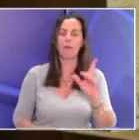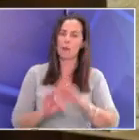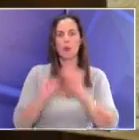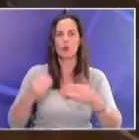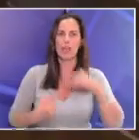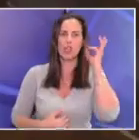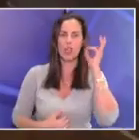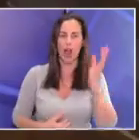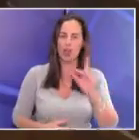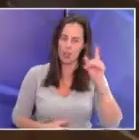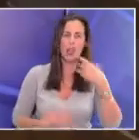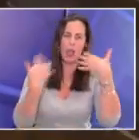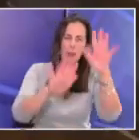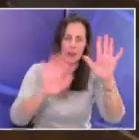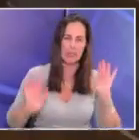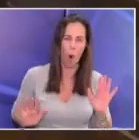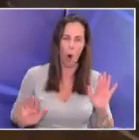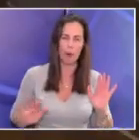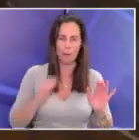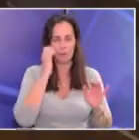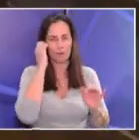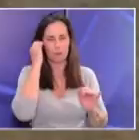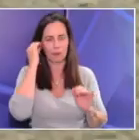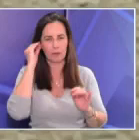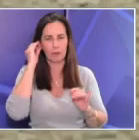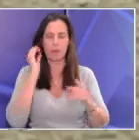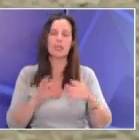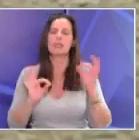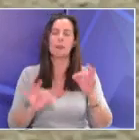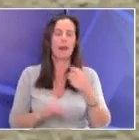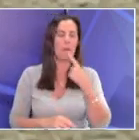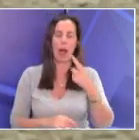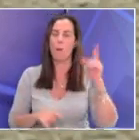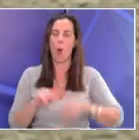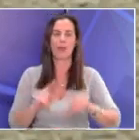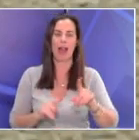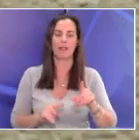נשית, שלא יספר סיפורים. אתה כאן רמיסה בוטה